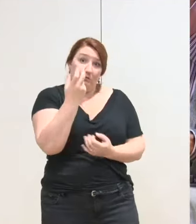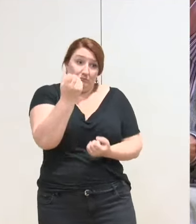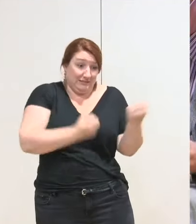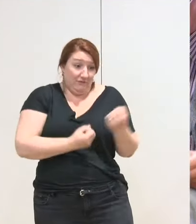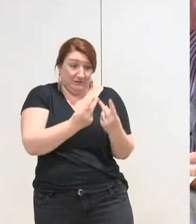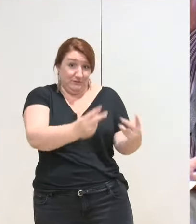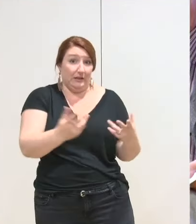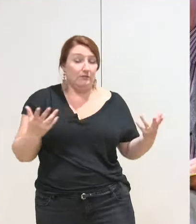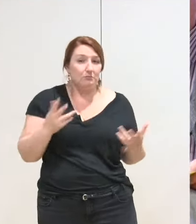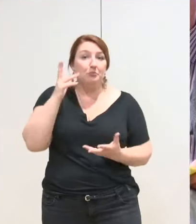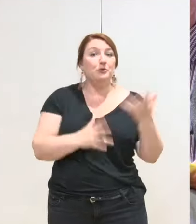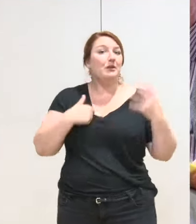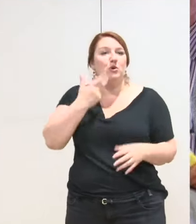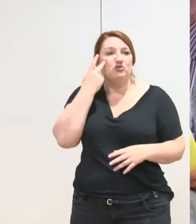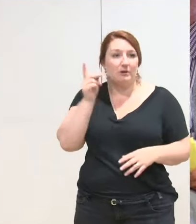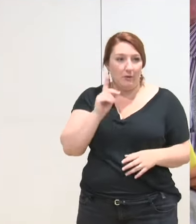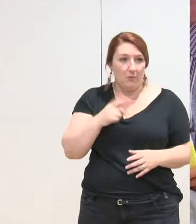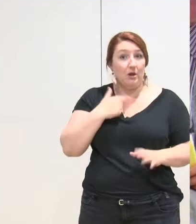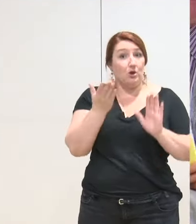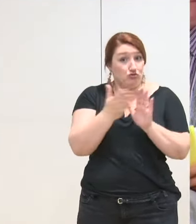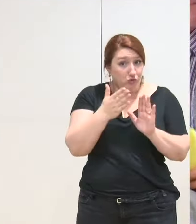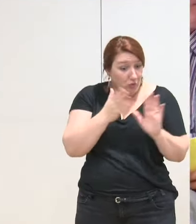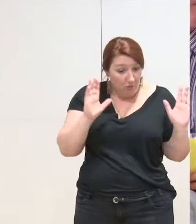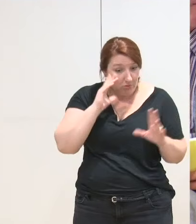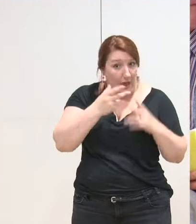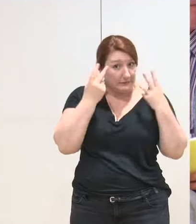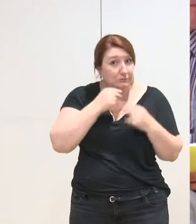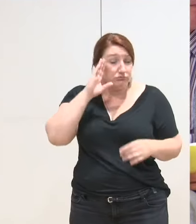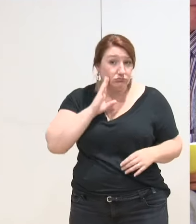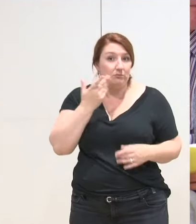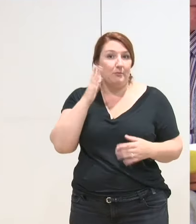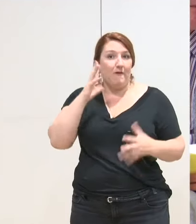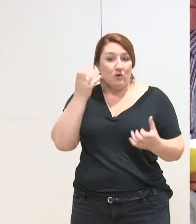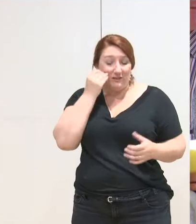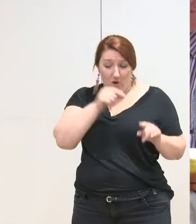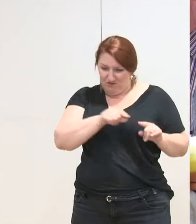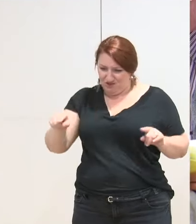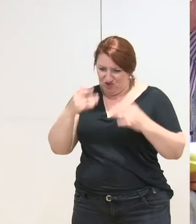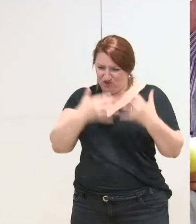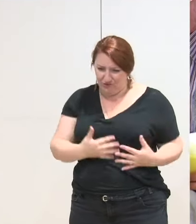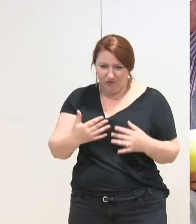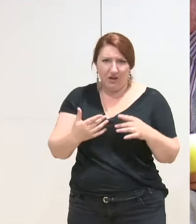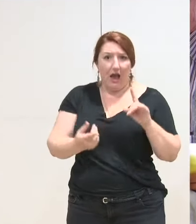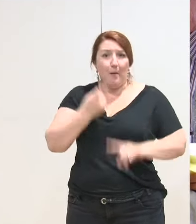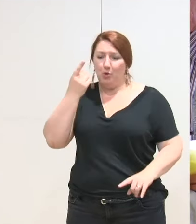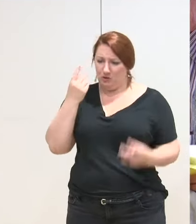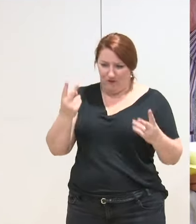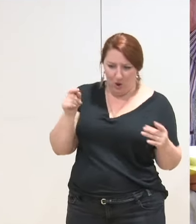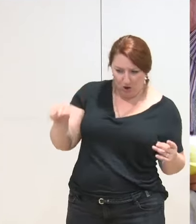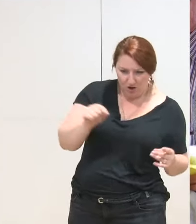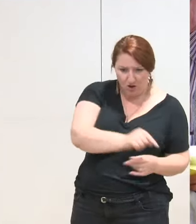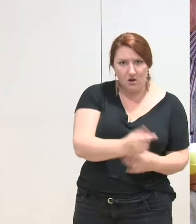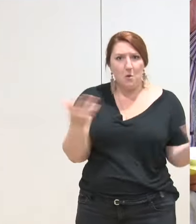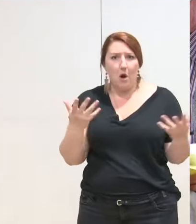fois il y a quelque chose que je n'ai peut-être pas compris je ne demande qu' comprendre mais je voudrais savoir quel est le bon alors pour finir nous avons bien